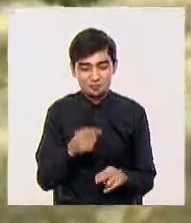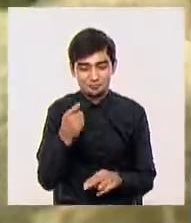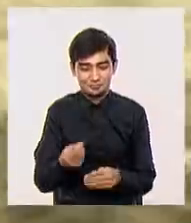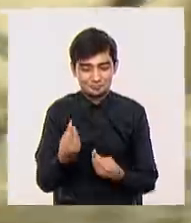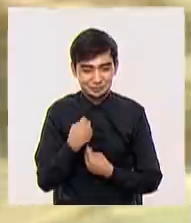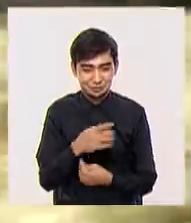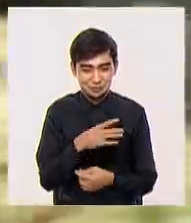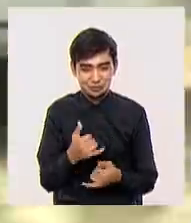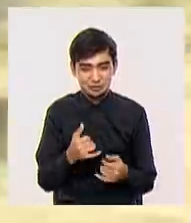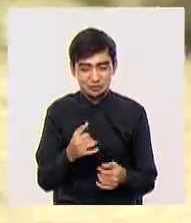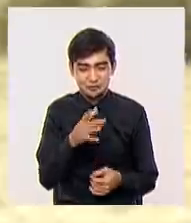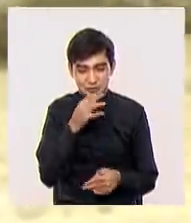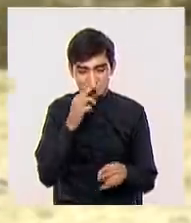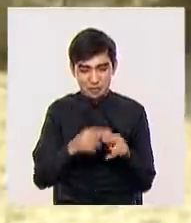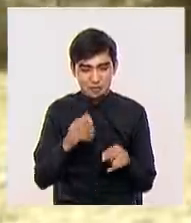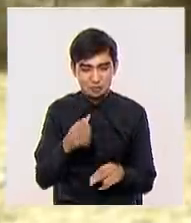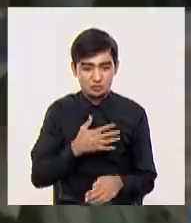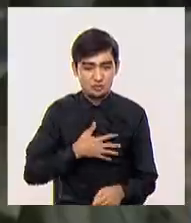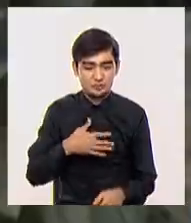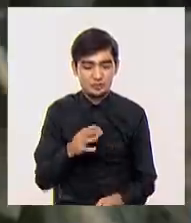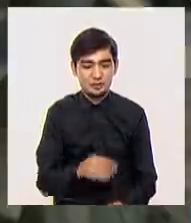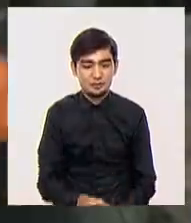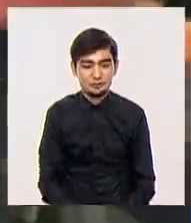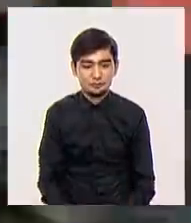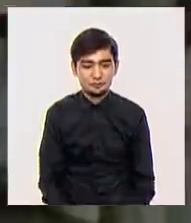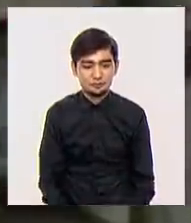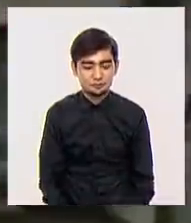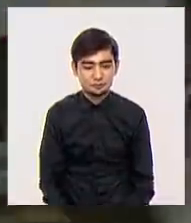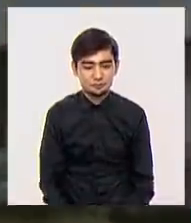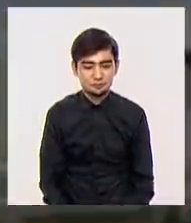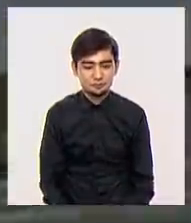кетеді деп алаңдаулы. Мақсат Жақсыбайұлы, Махаббат Нұржанқызы, Информбюро.